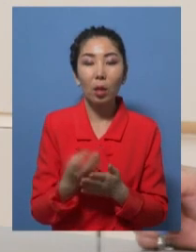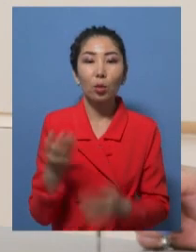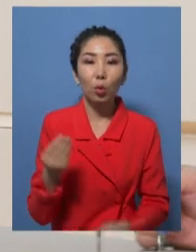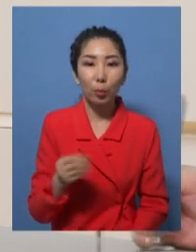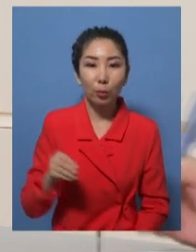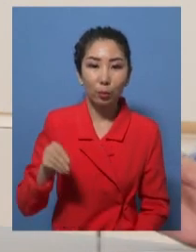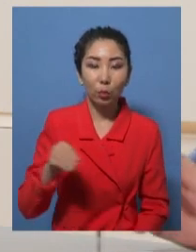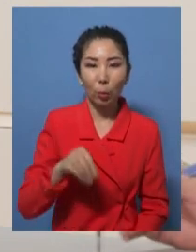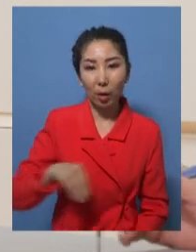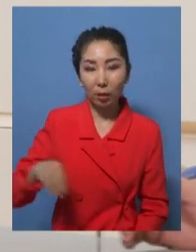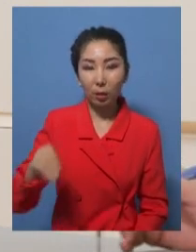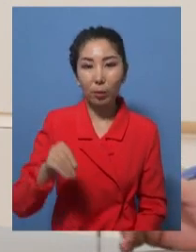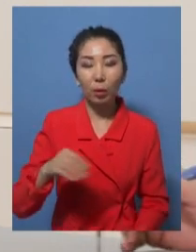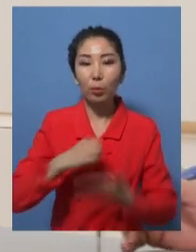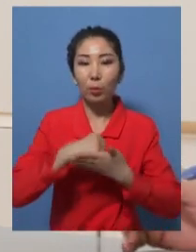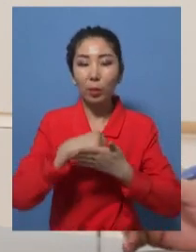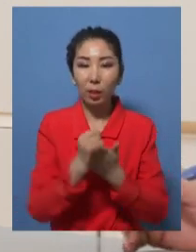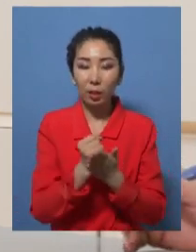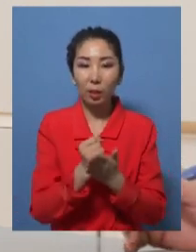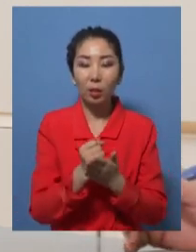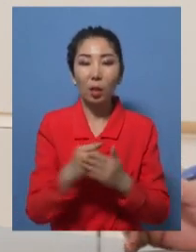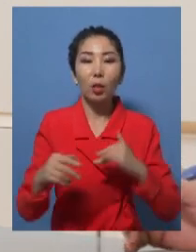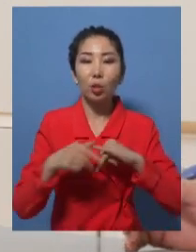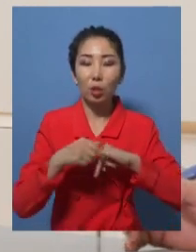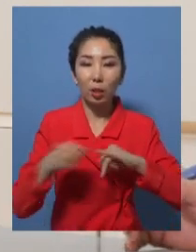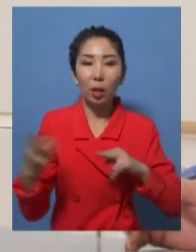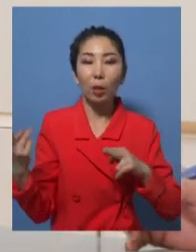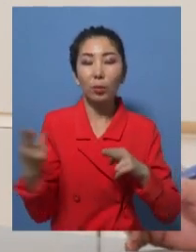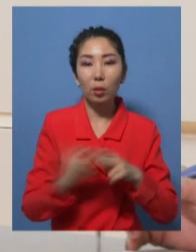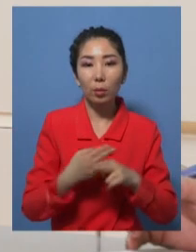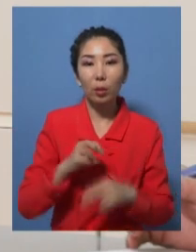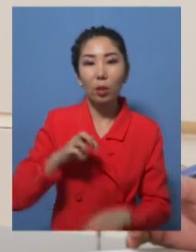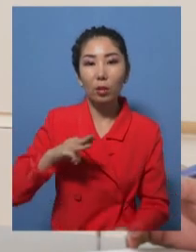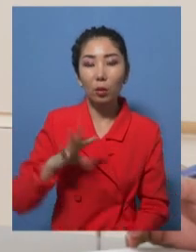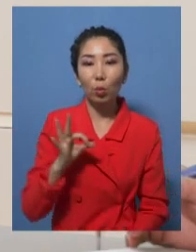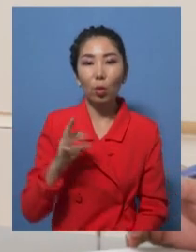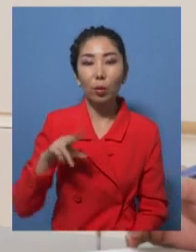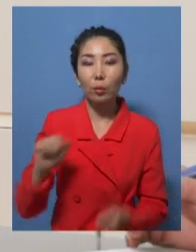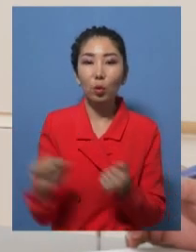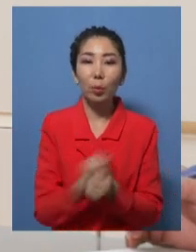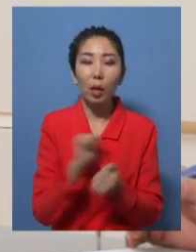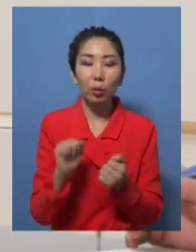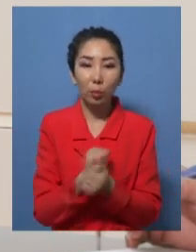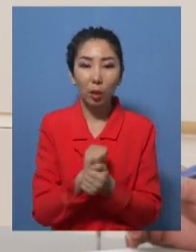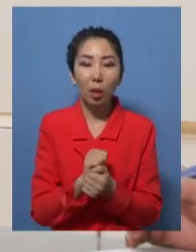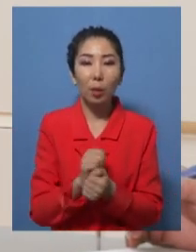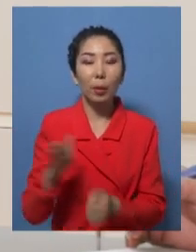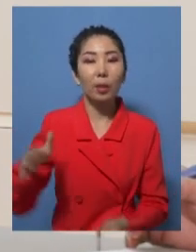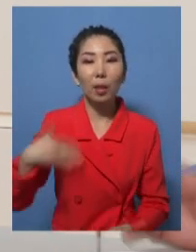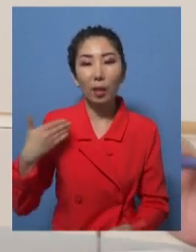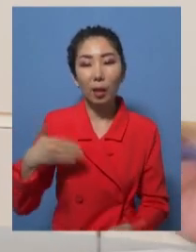топырақты белгіленбеген жерден алып жатыр. Топырақты алу үшін ол топырақ дегеніміз өзі кең таралған пайдалы қазба деп